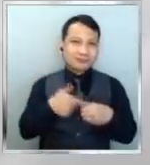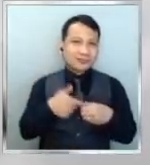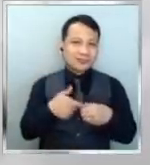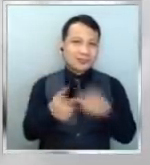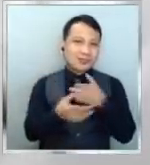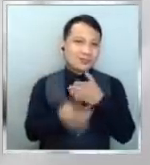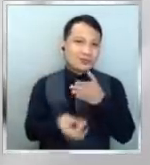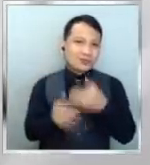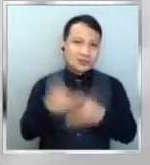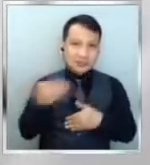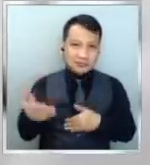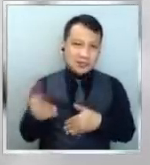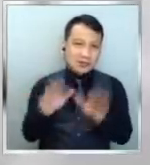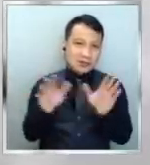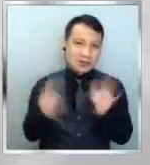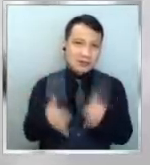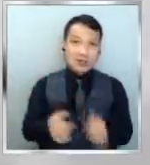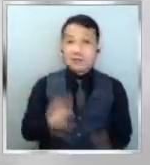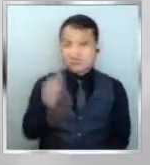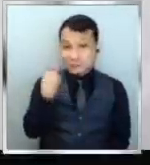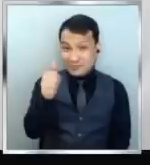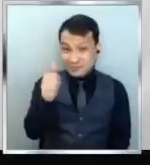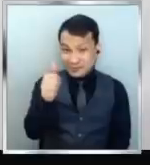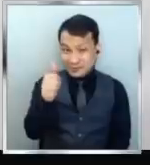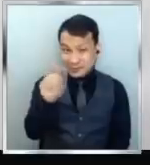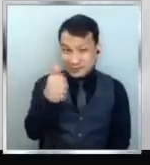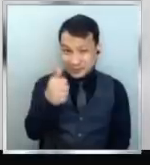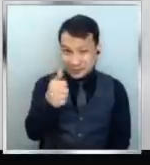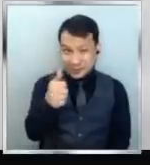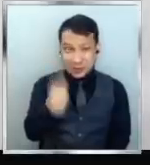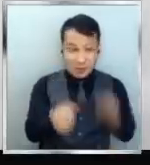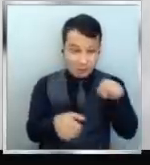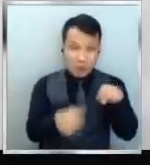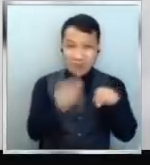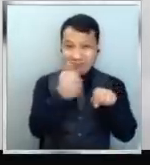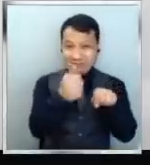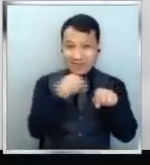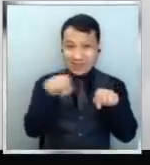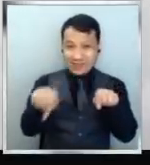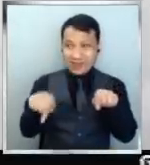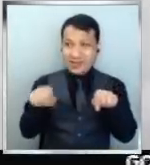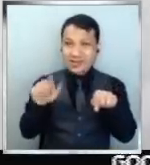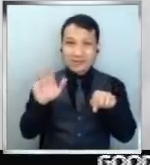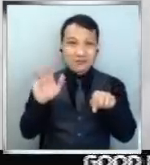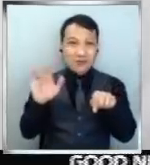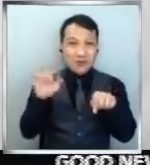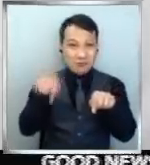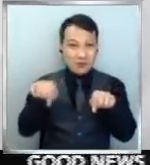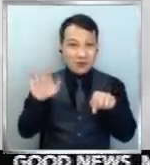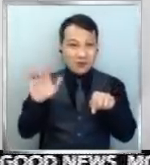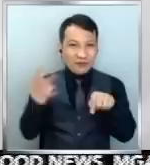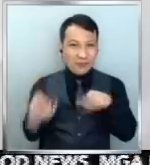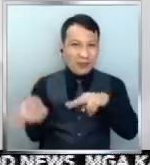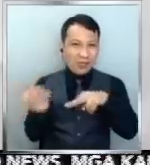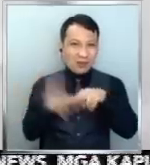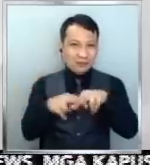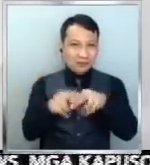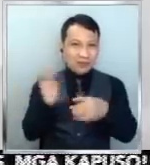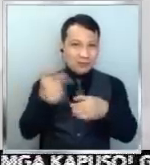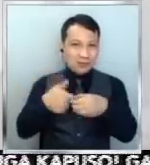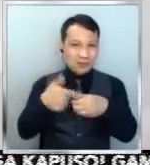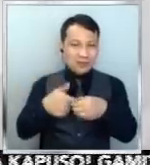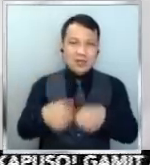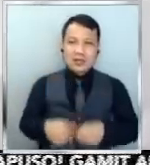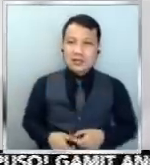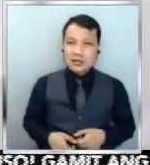industry sources, 10 hanggang 25 sentimo ang posibleng dagdag sa kada litro ng gasolina, 55 hanggang 70